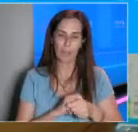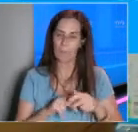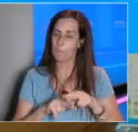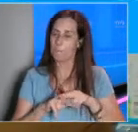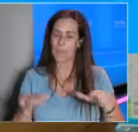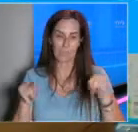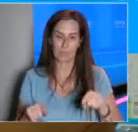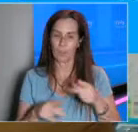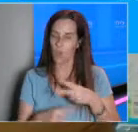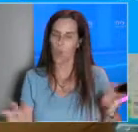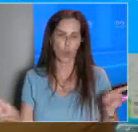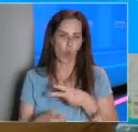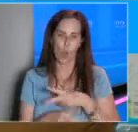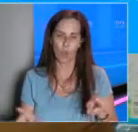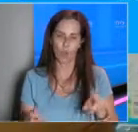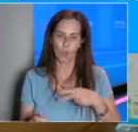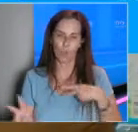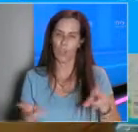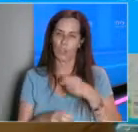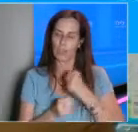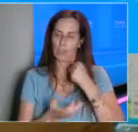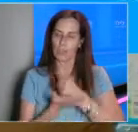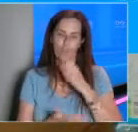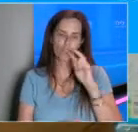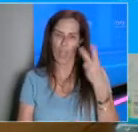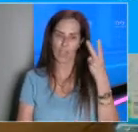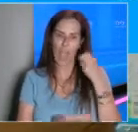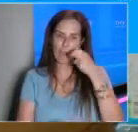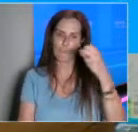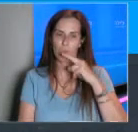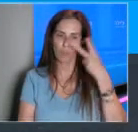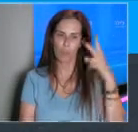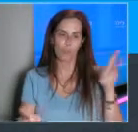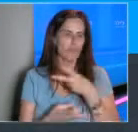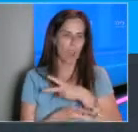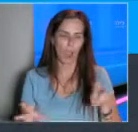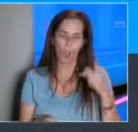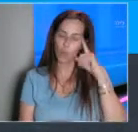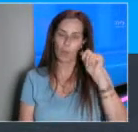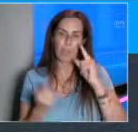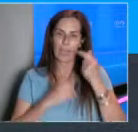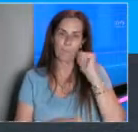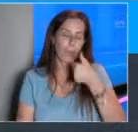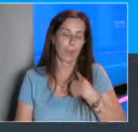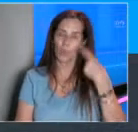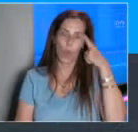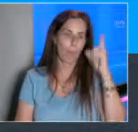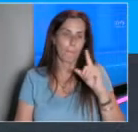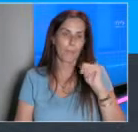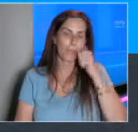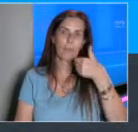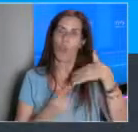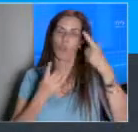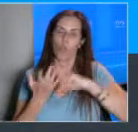מציאות כזאת לא יכולה, אנחנו אי אפשר להעביר תקציב דו-שנתי, אנחנו לא יודעים מה יהיה מחר, אנחנו לא יודעים מה יהיה עוד